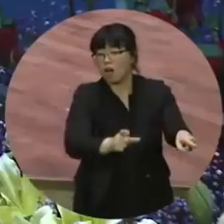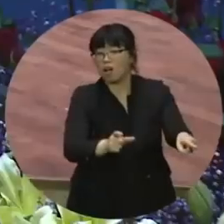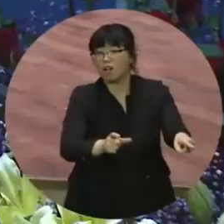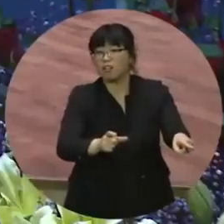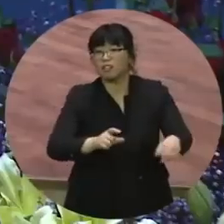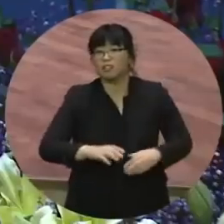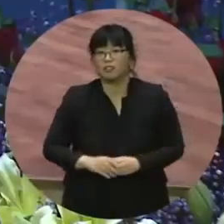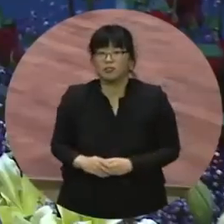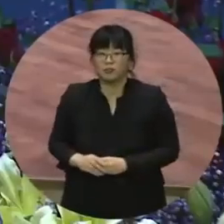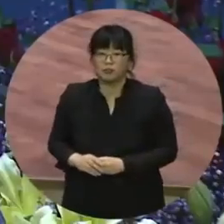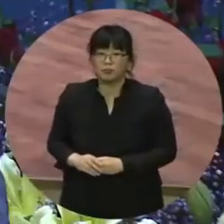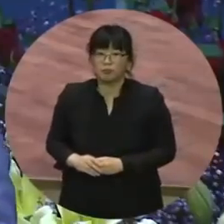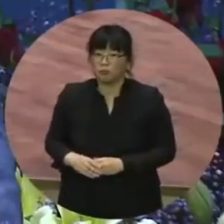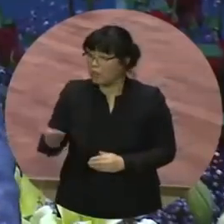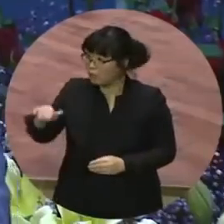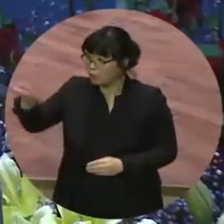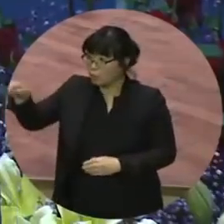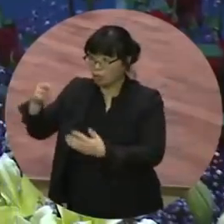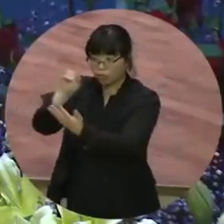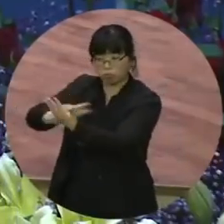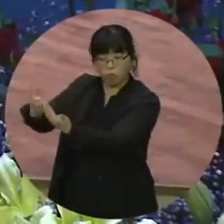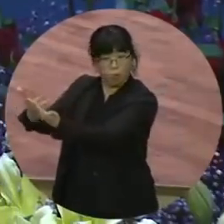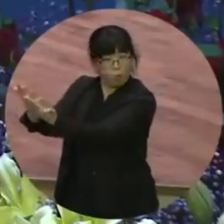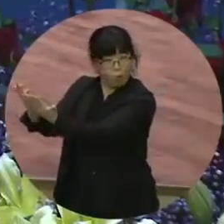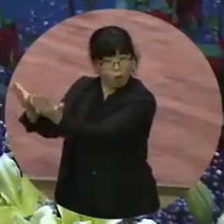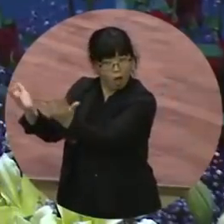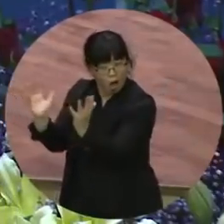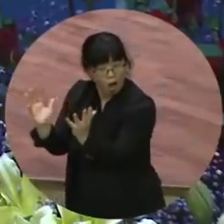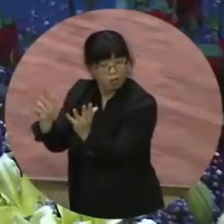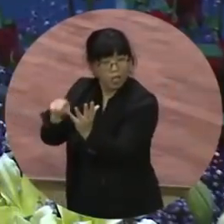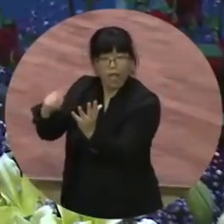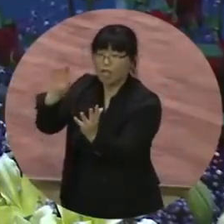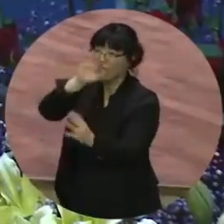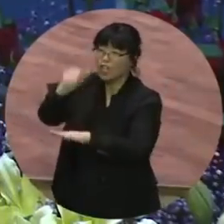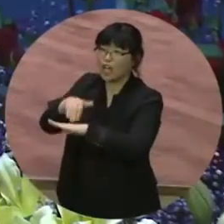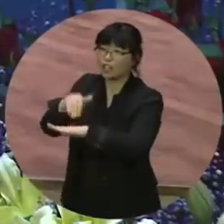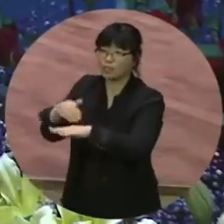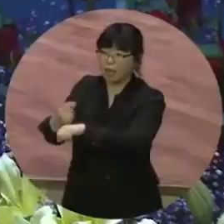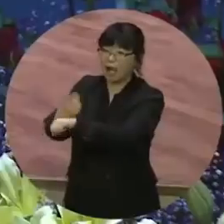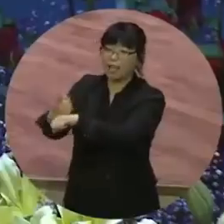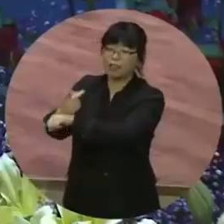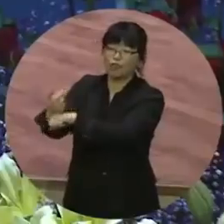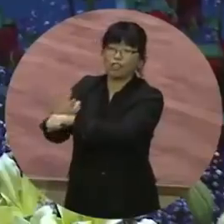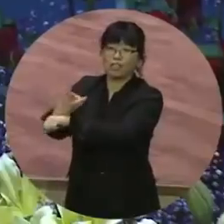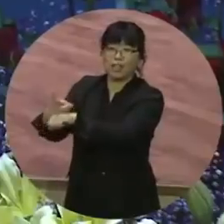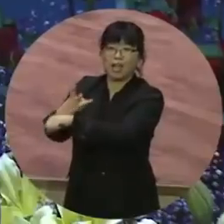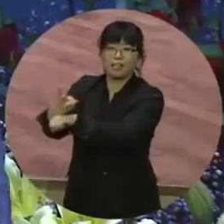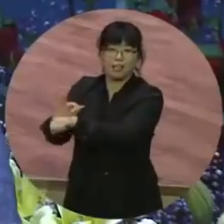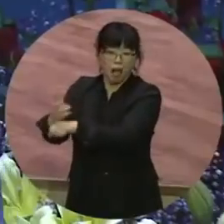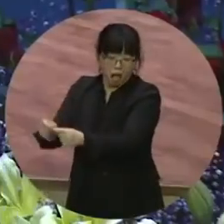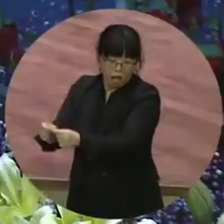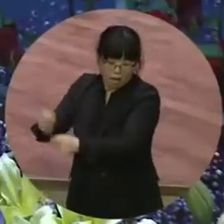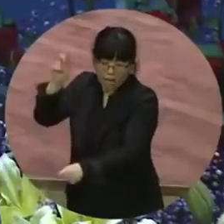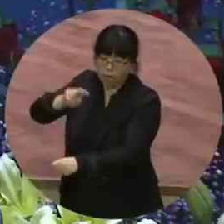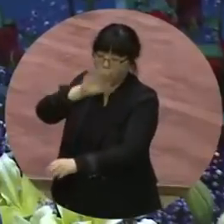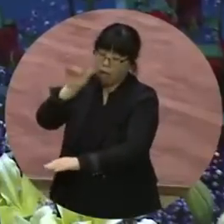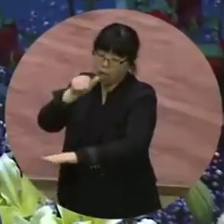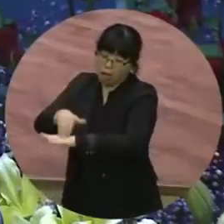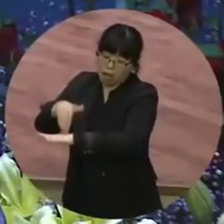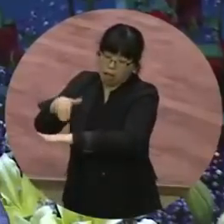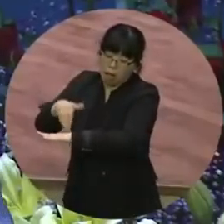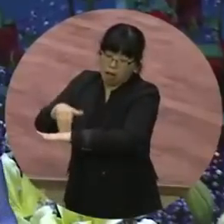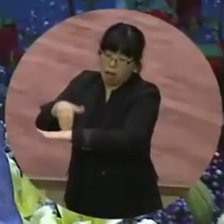대갈도 모르면서 앉아가지고 찬양을 부르다 보니까 한 3시간, 4시간 불러. 암세포 다 죽어버려. 나올라다가